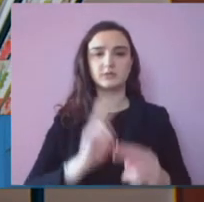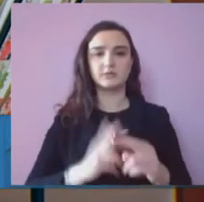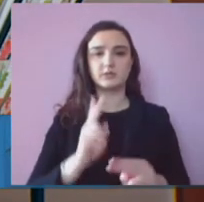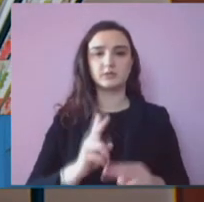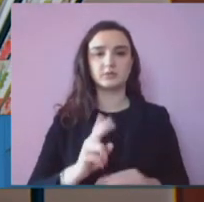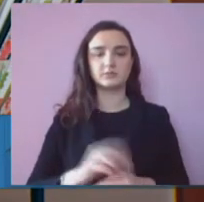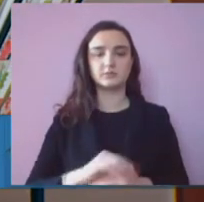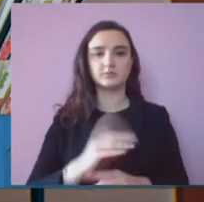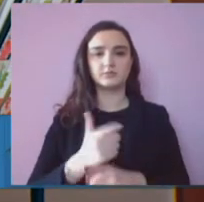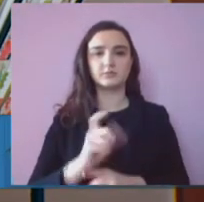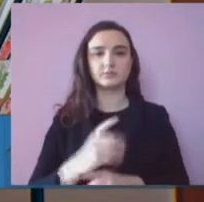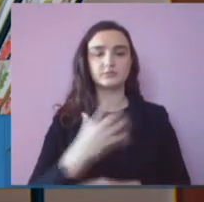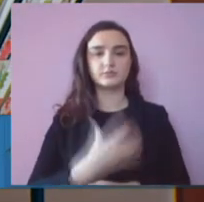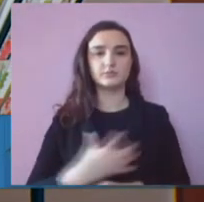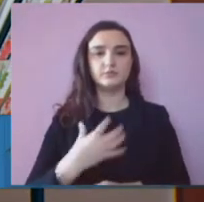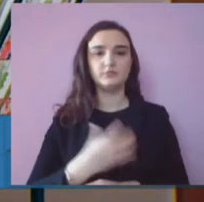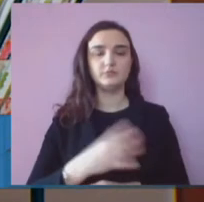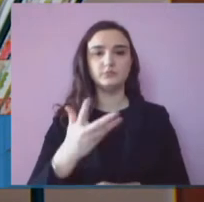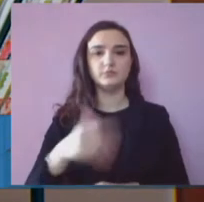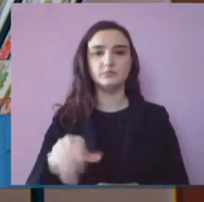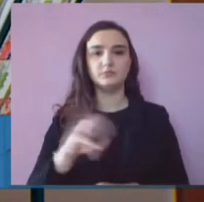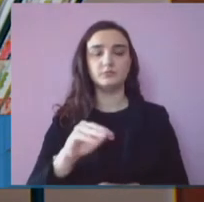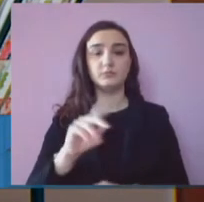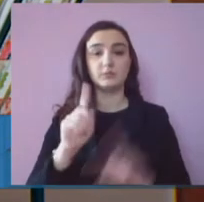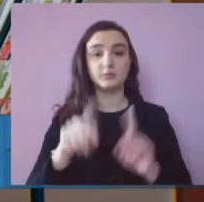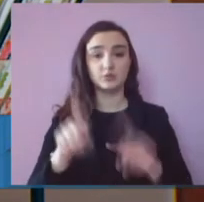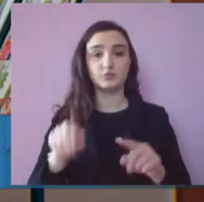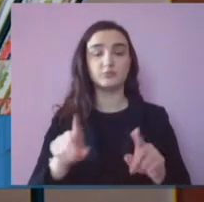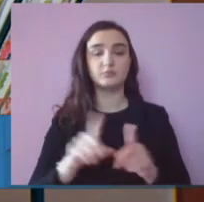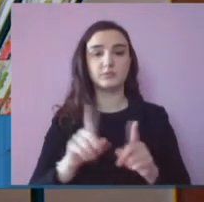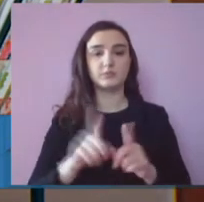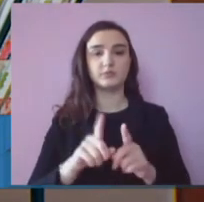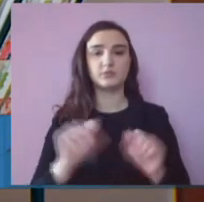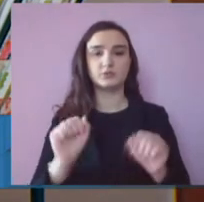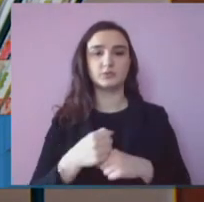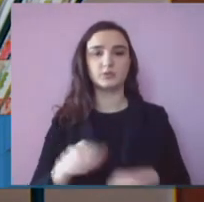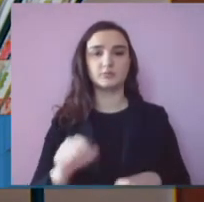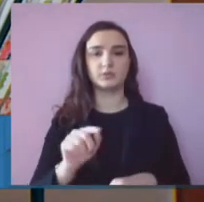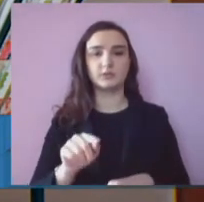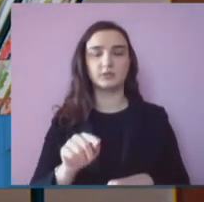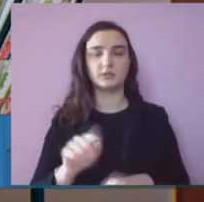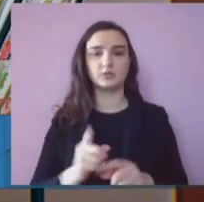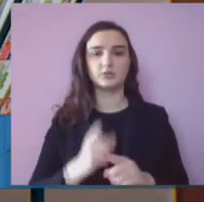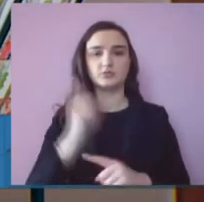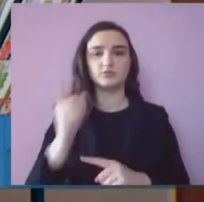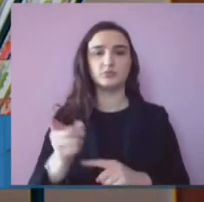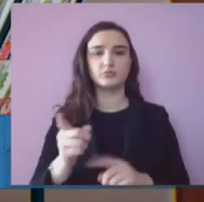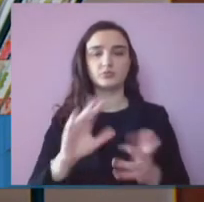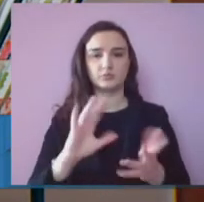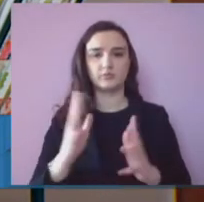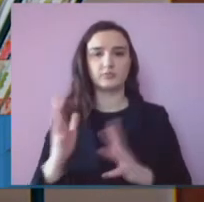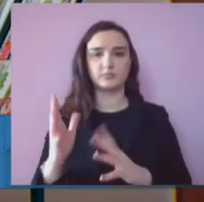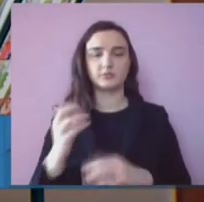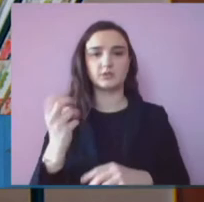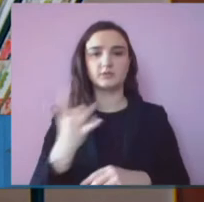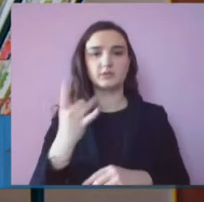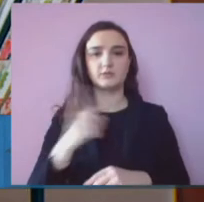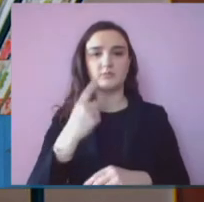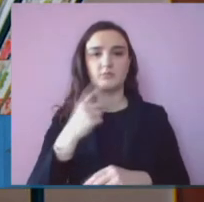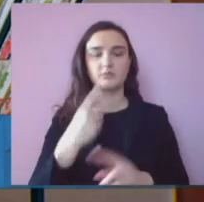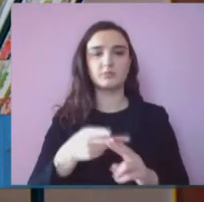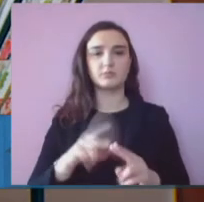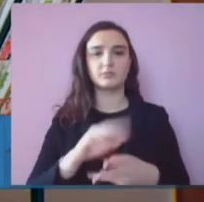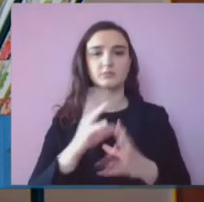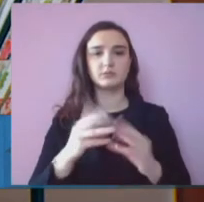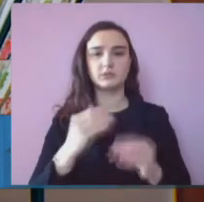ძალიან მნიშვნელოვანია, მაგრამ ზოგჯერ მაინც შეუძლებელია შორსტასულ შემთხვევებში, კიდევ ერთხელ ამბობ, ეს არის ძირითადად დაგვიანებული